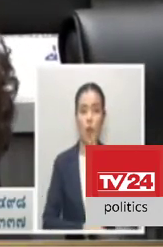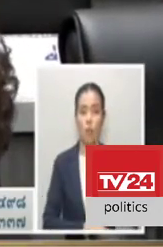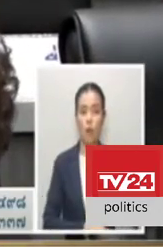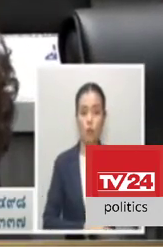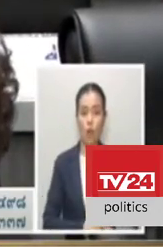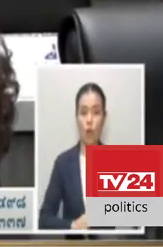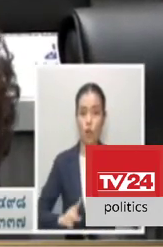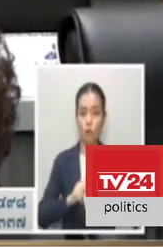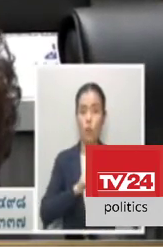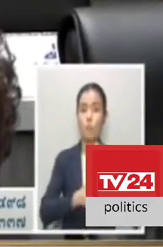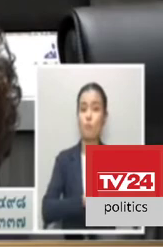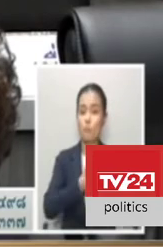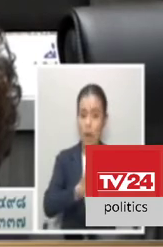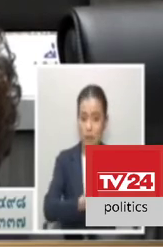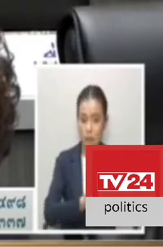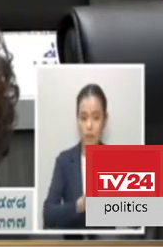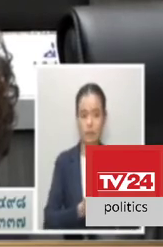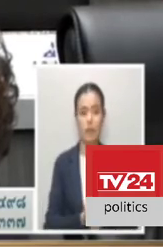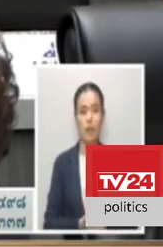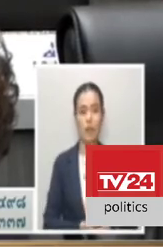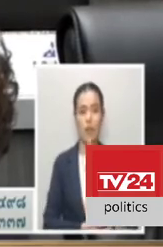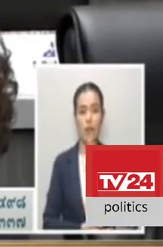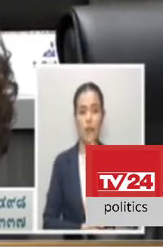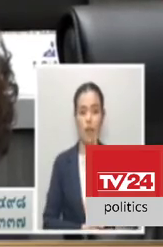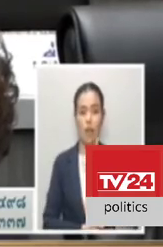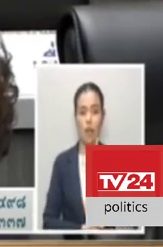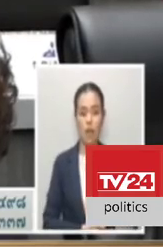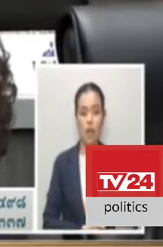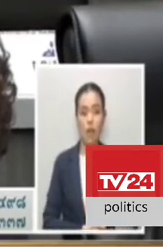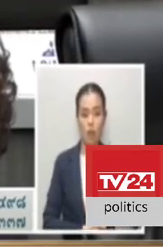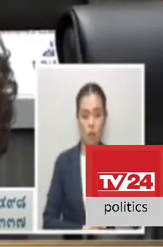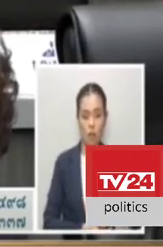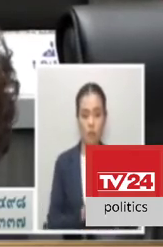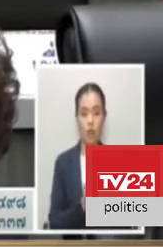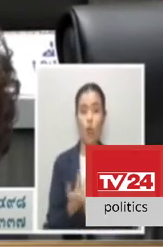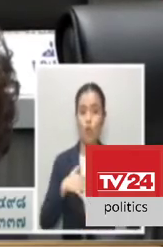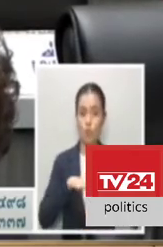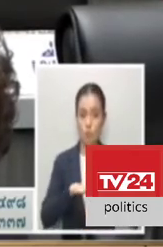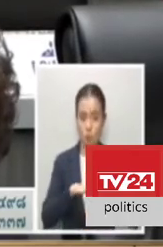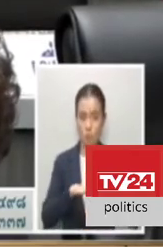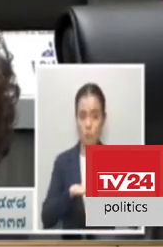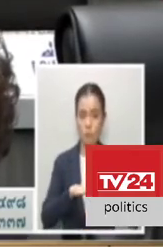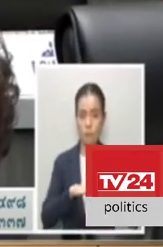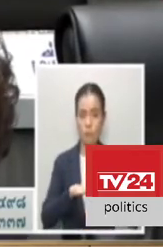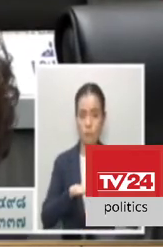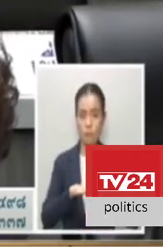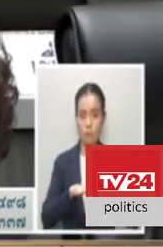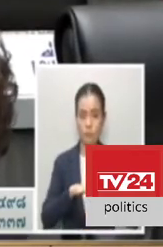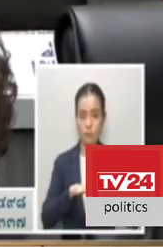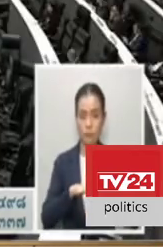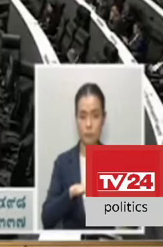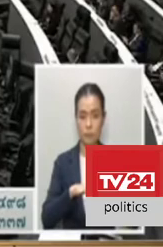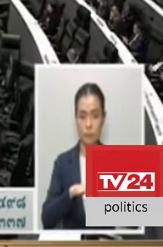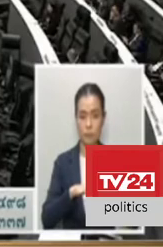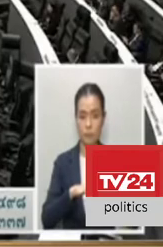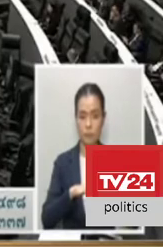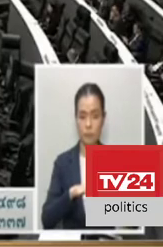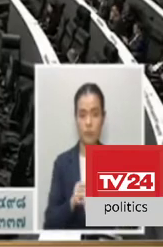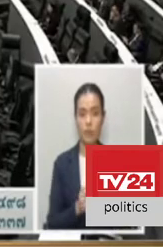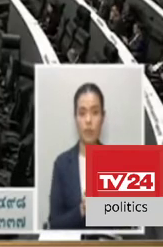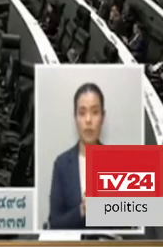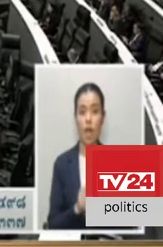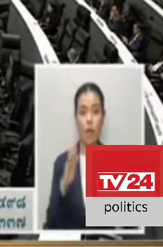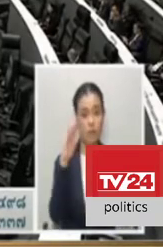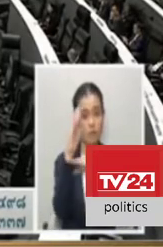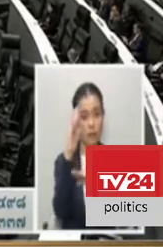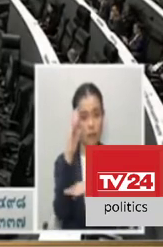ชย์วิลเบอร์รอสก็มาร่วมในรายการหลักนั่นก็คืออินโดแปซิฟิกบิสซิเ